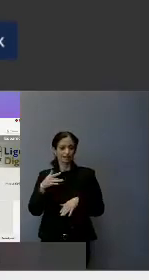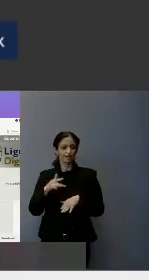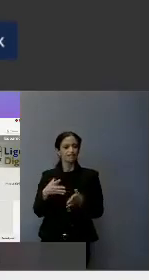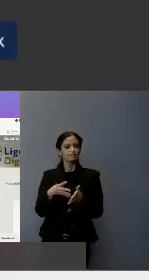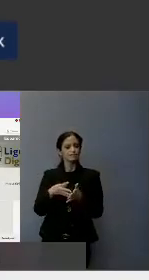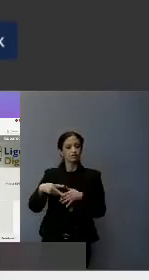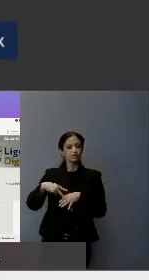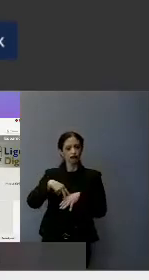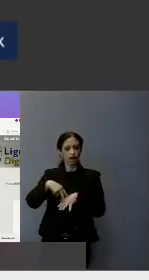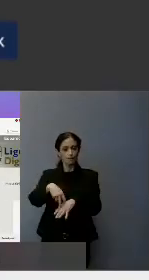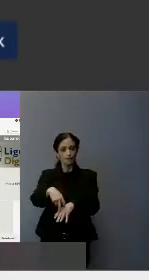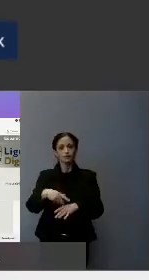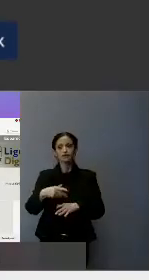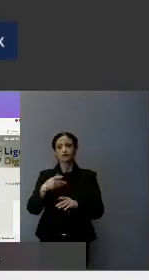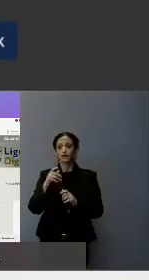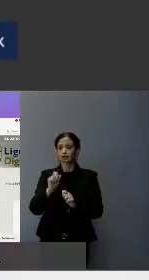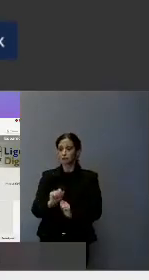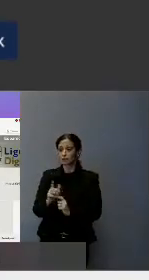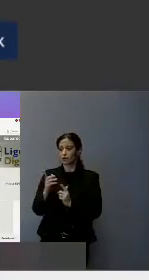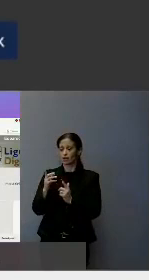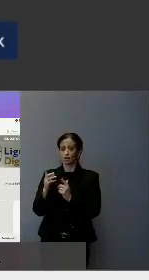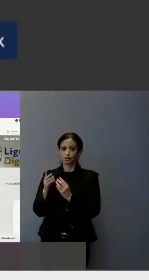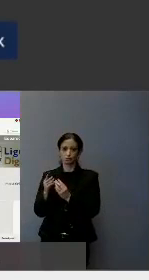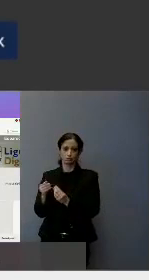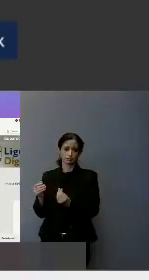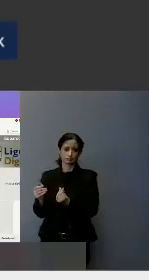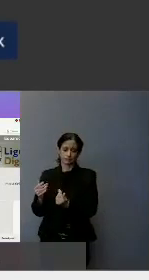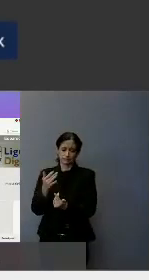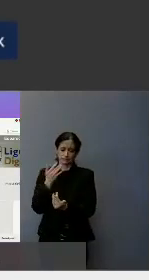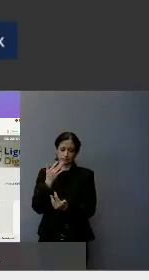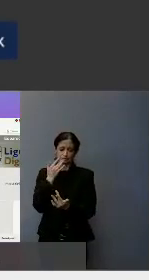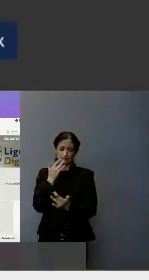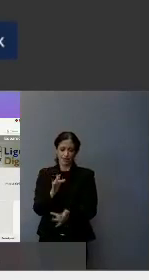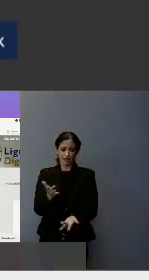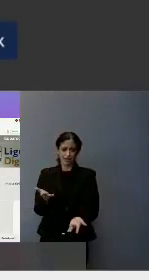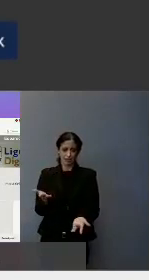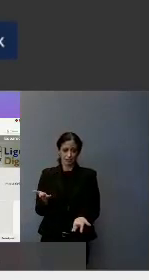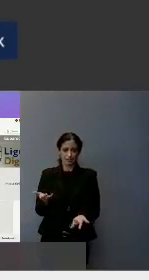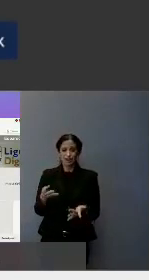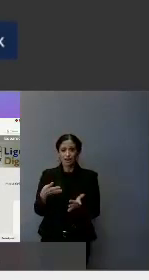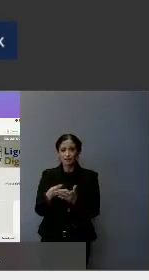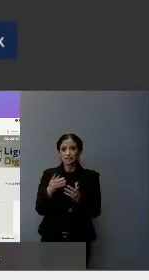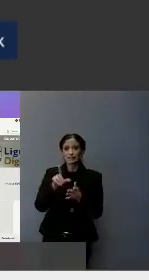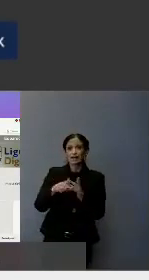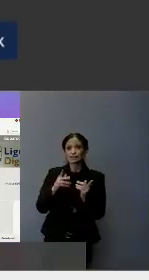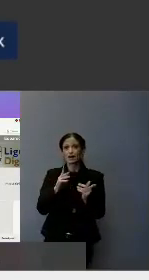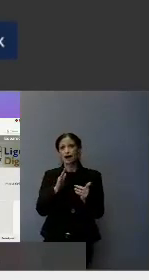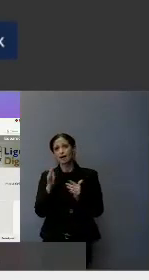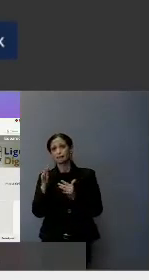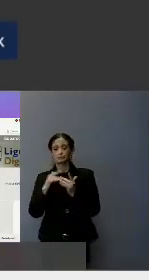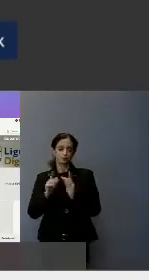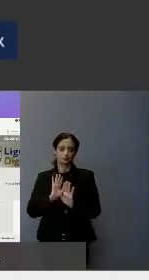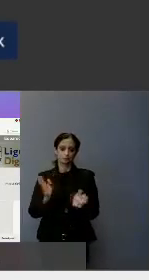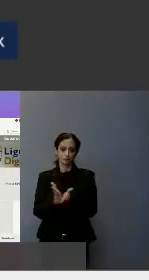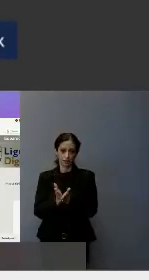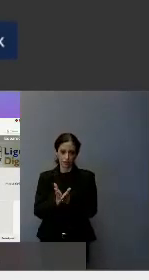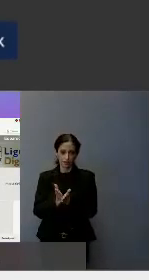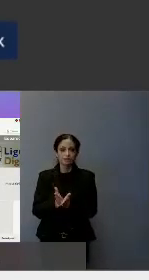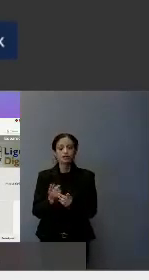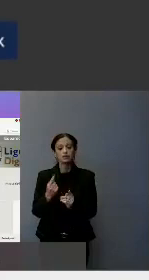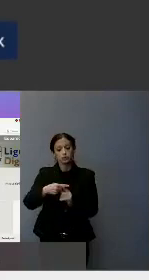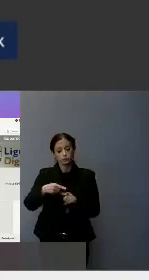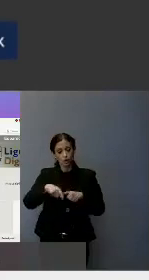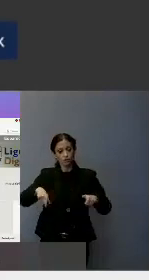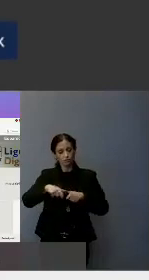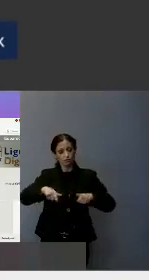senza ulteriormente tergiversare e ultima cosa l'attraversamento pedonale che proprio sulla sommità